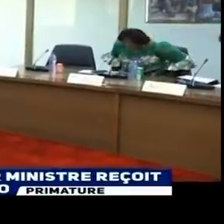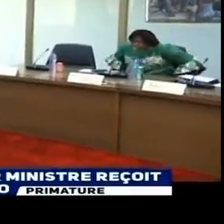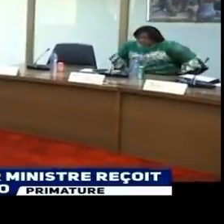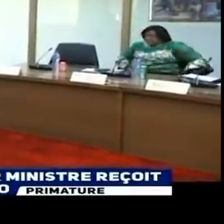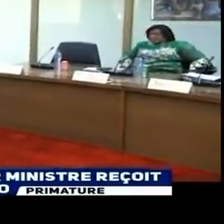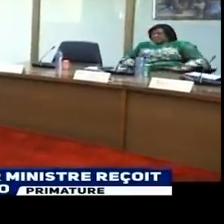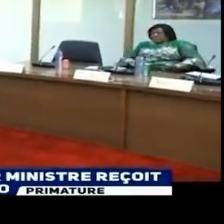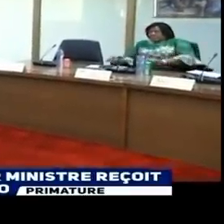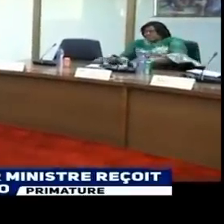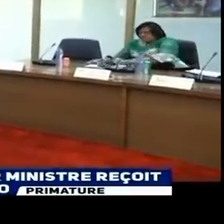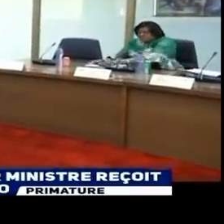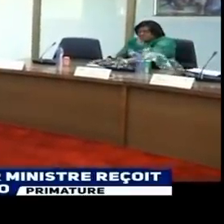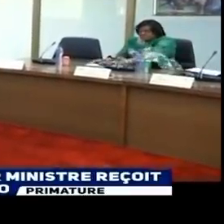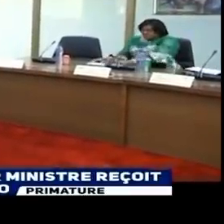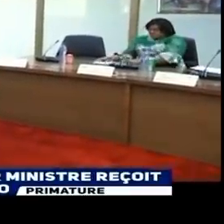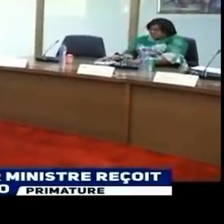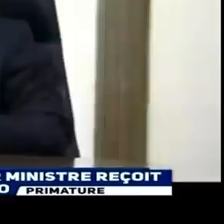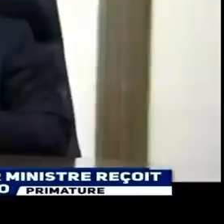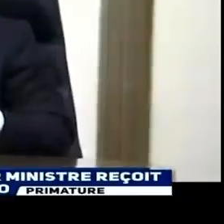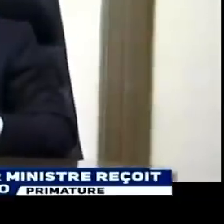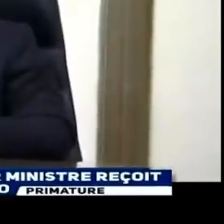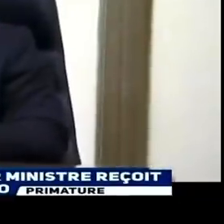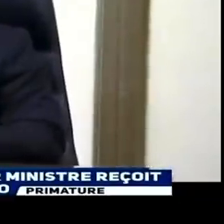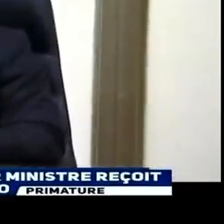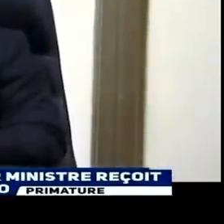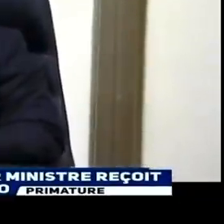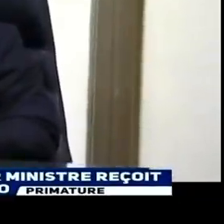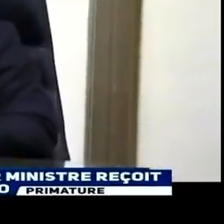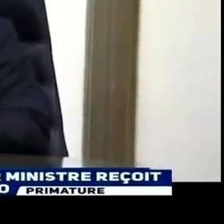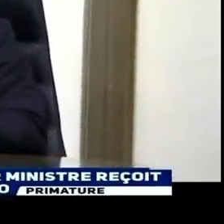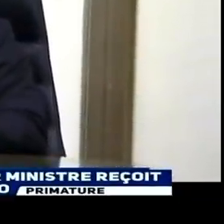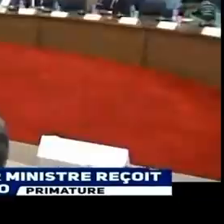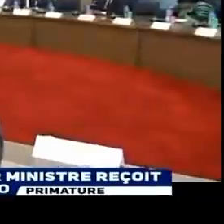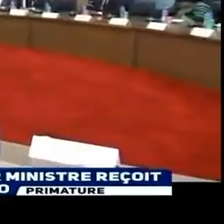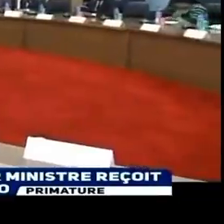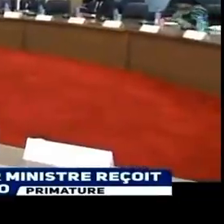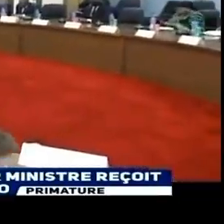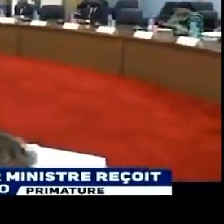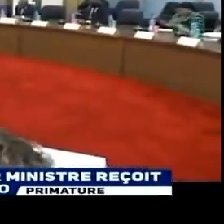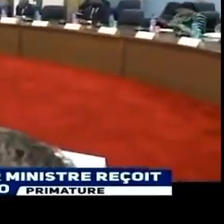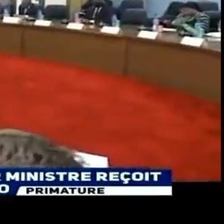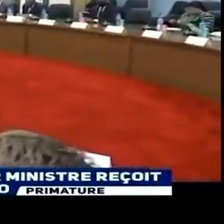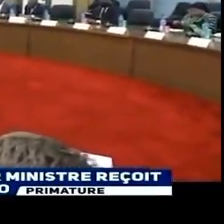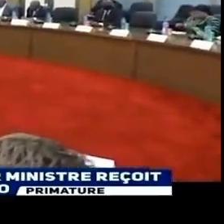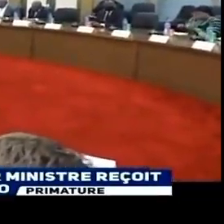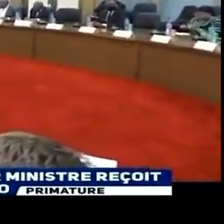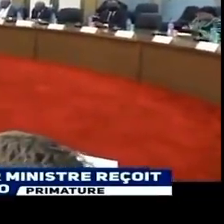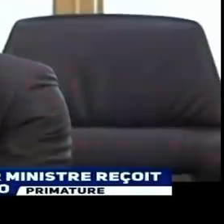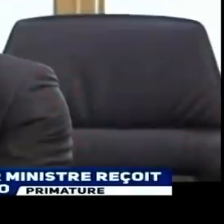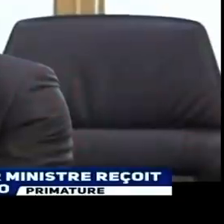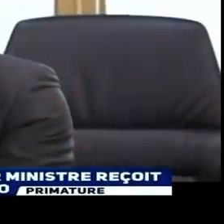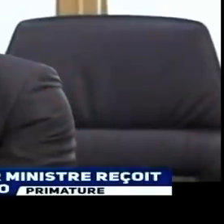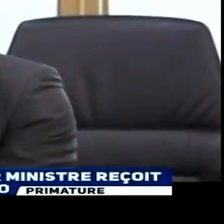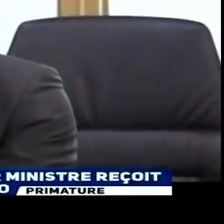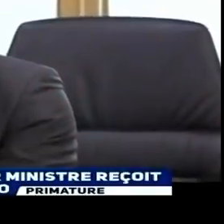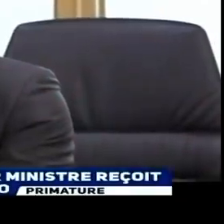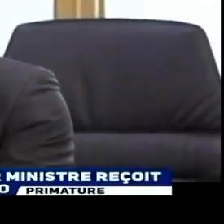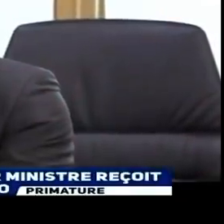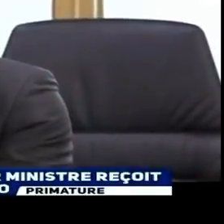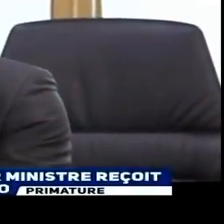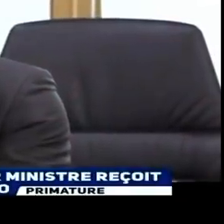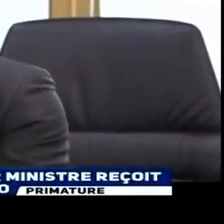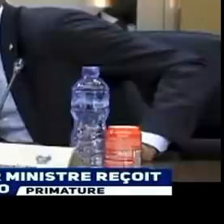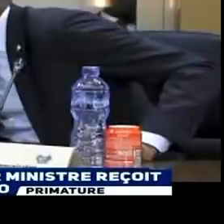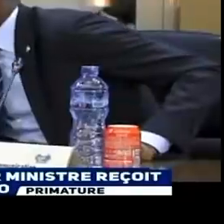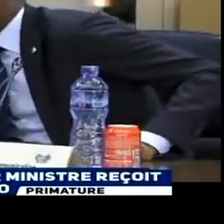du gouvernement m'ont escroc qui a précédé les pros ministre et jean michel kamano camp des kings à tourner autour de la résolution insiste